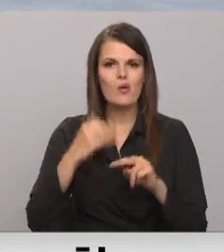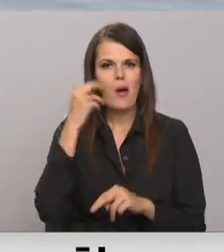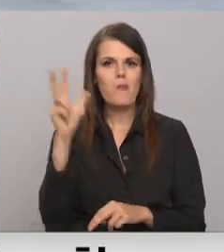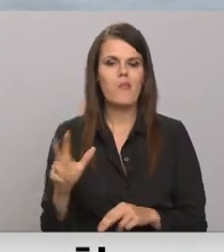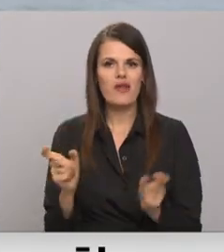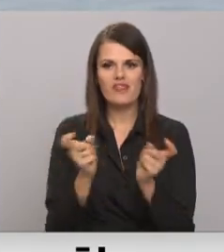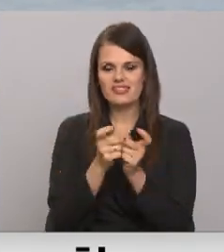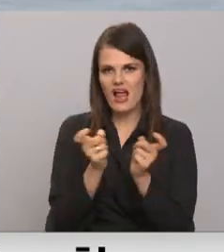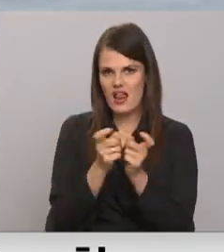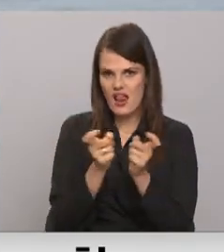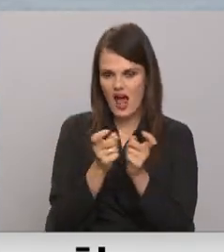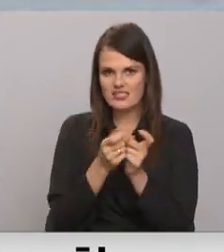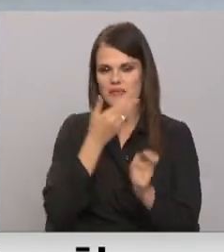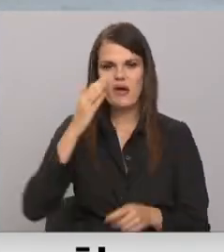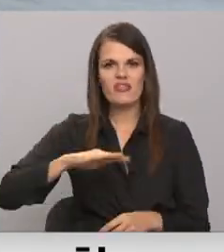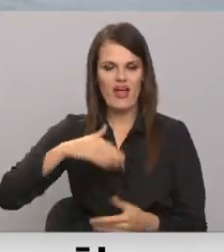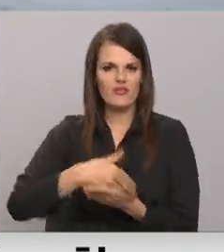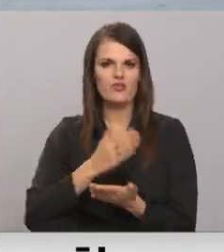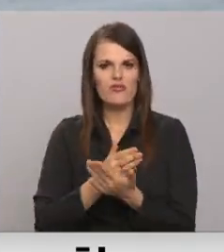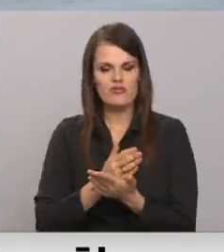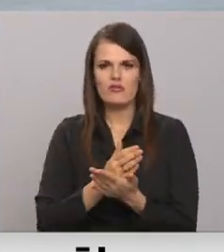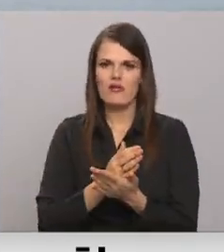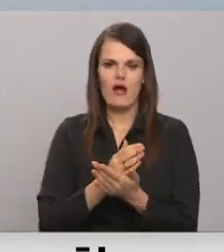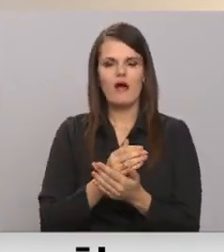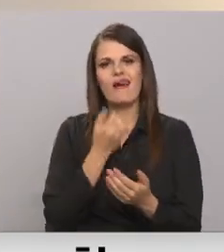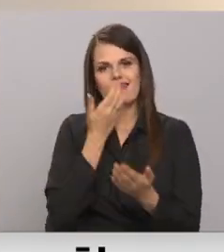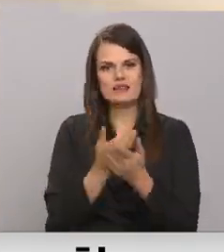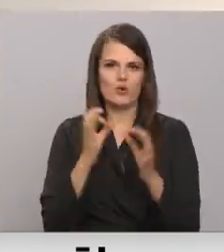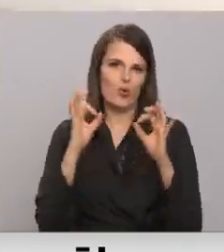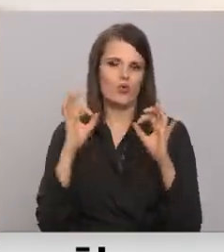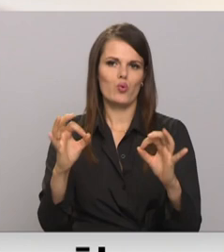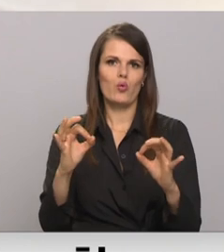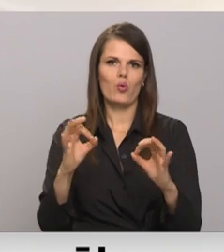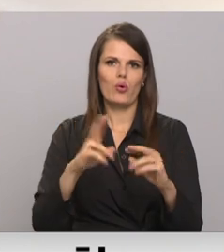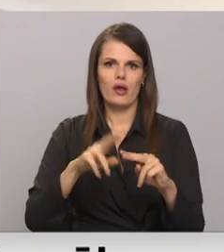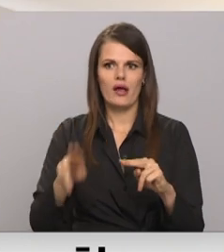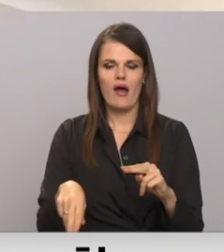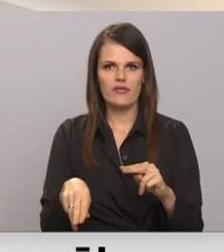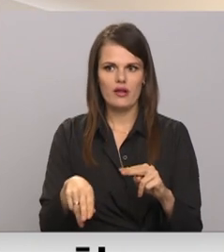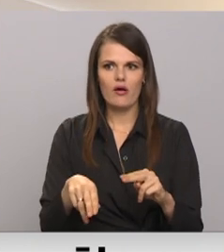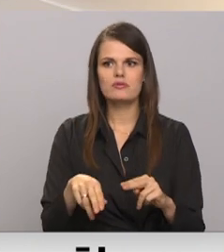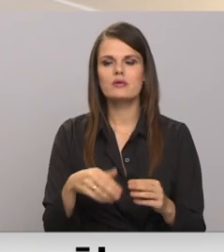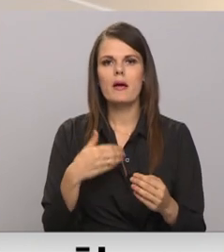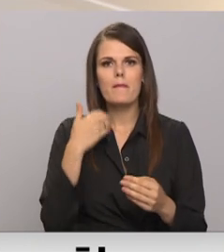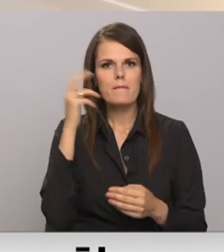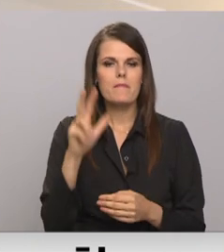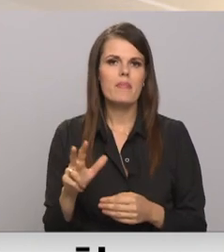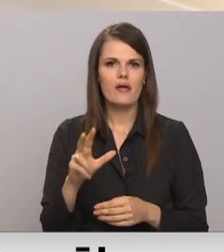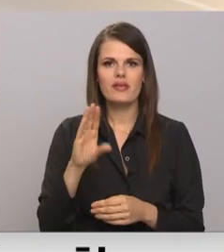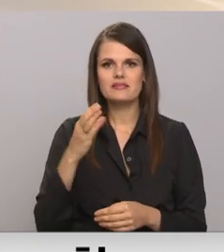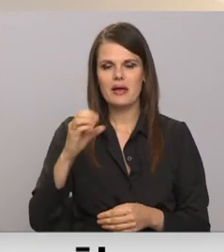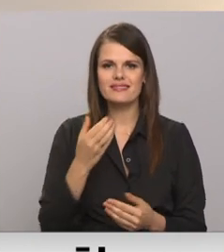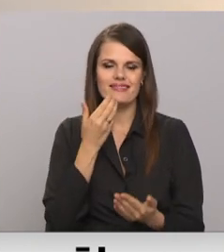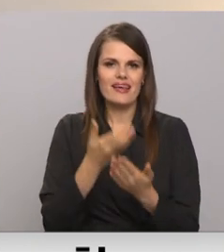jūras dienvidu daļā, rekomendācija ir 0 zvejas kvotu. Jau arī Rietumbaltijas mence gadījumā zinātnieku ieteikumi ir